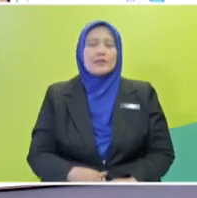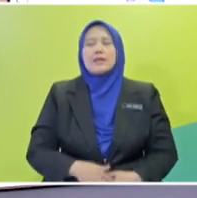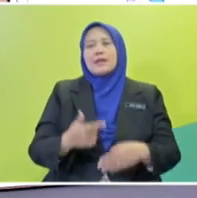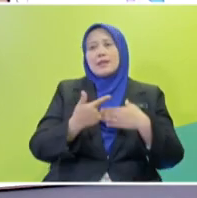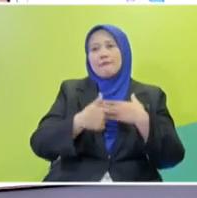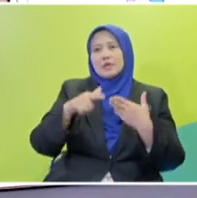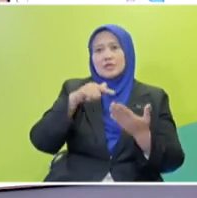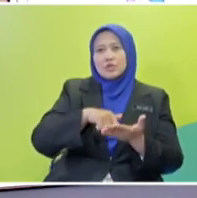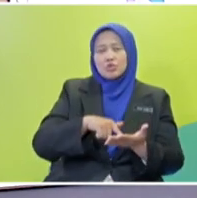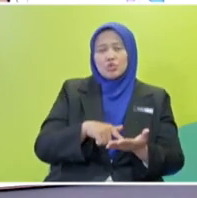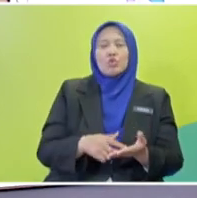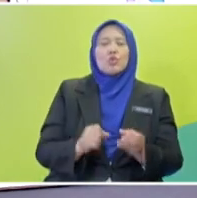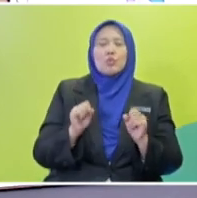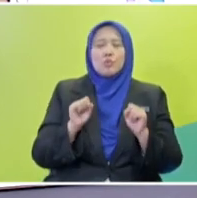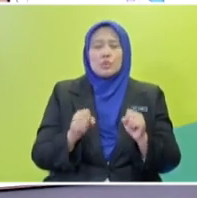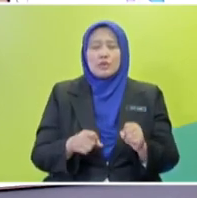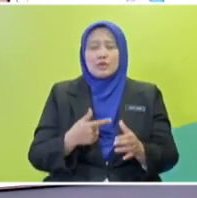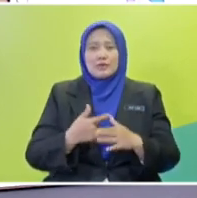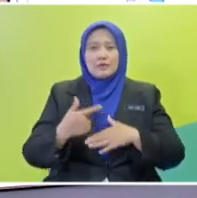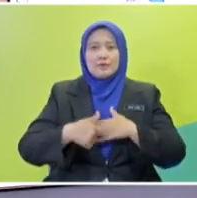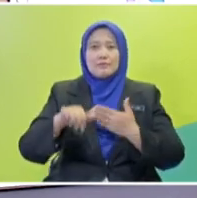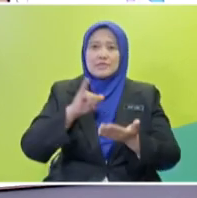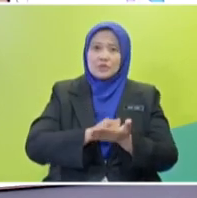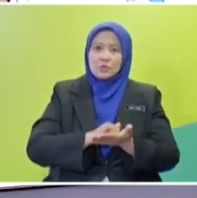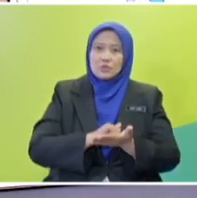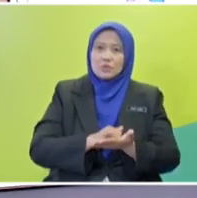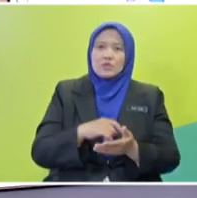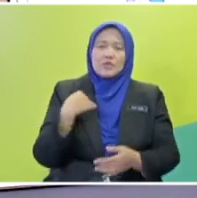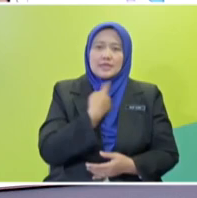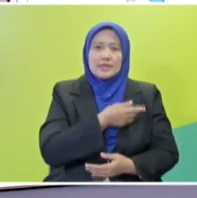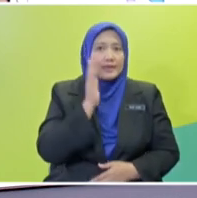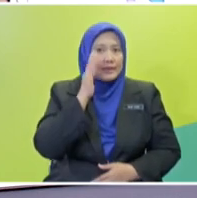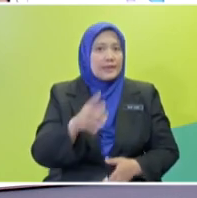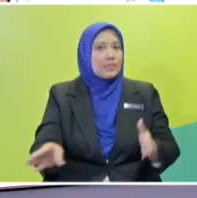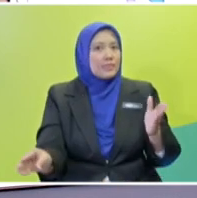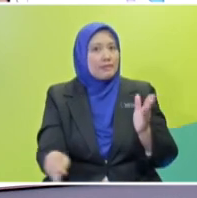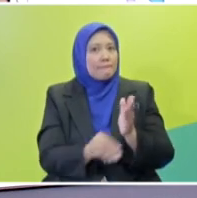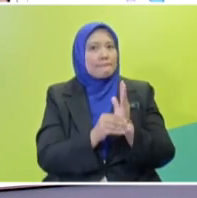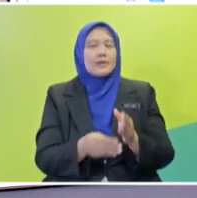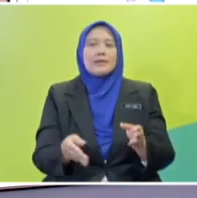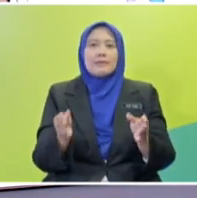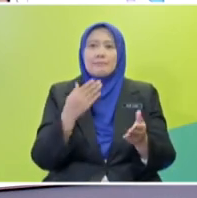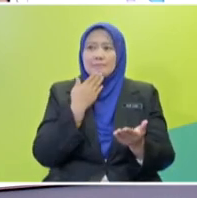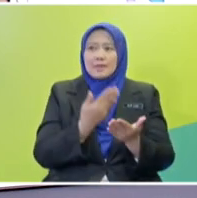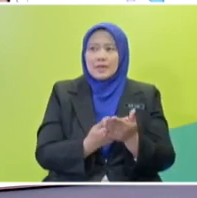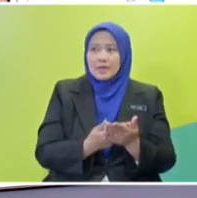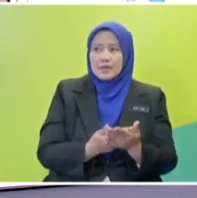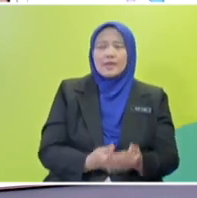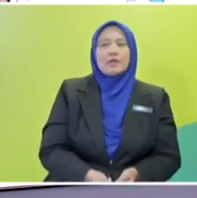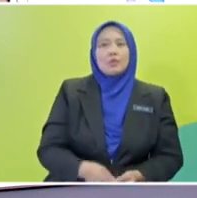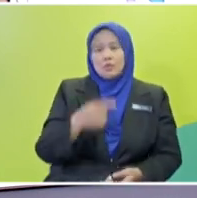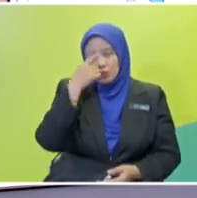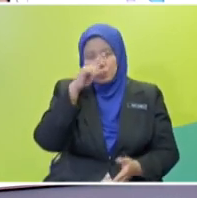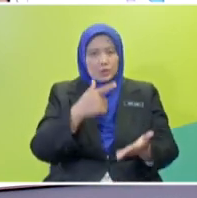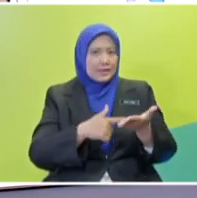tambah Baiklah karena kita baru kita tengok Inilah hasil produk kita yang akan kita buat kesesuaian di yang